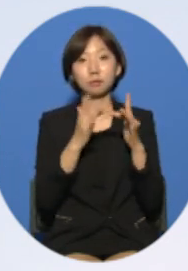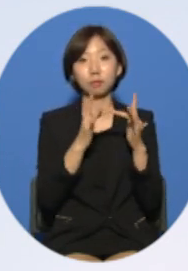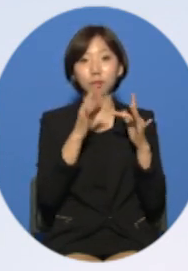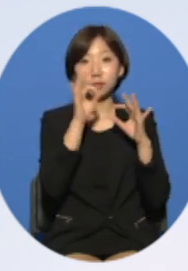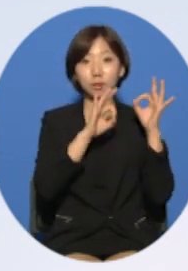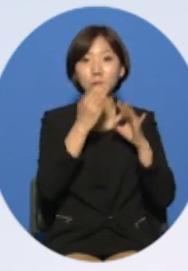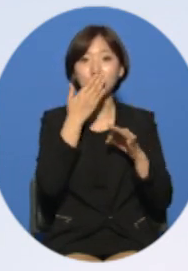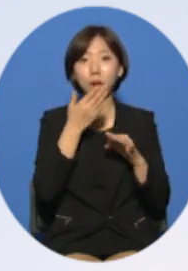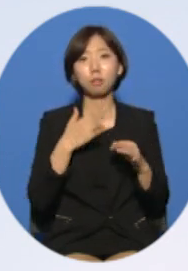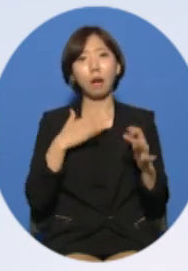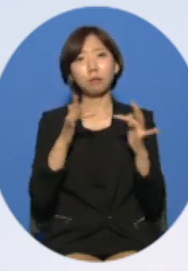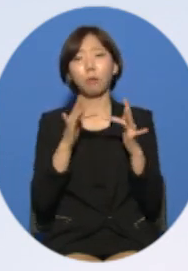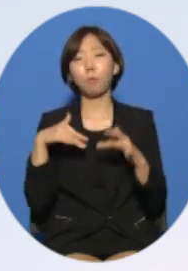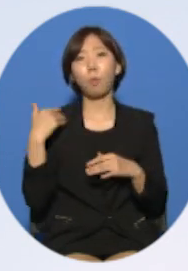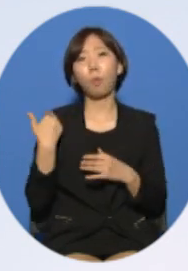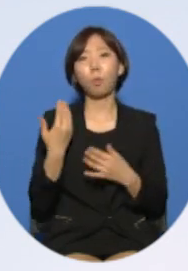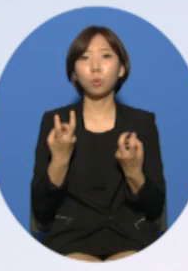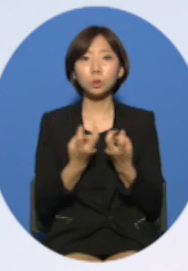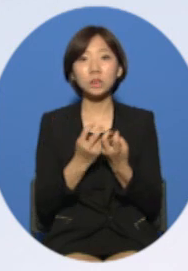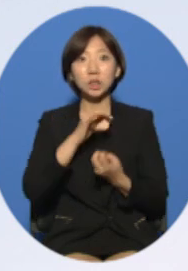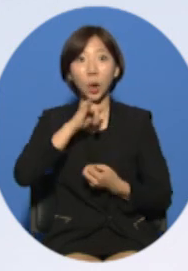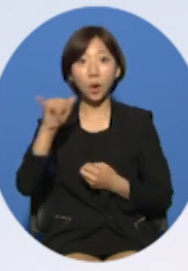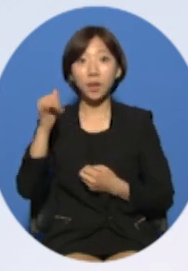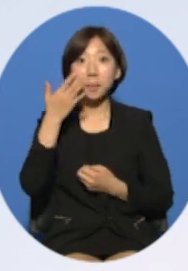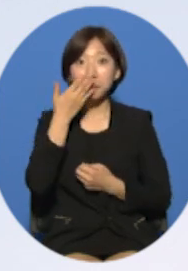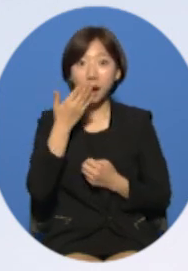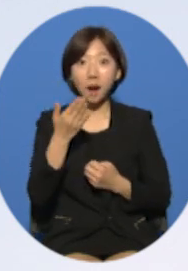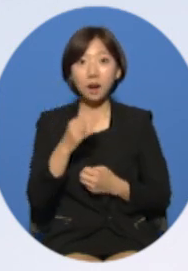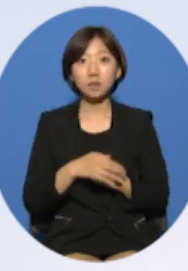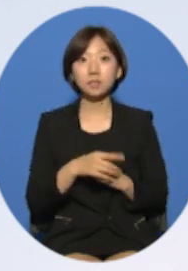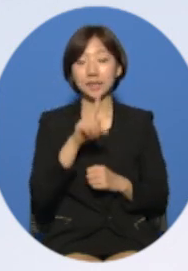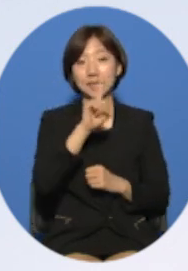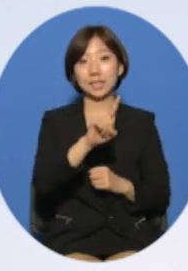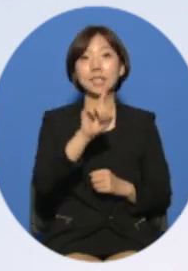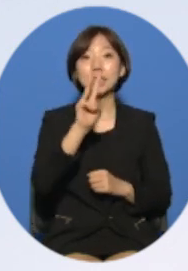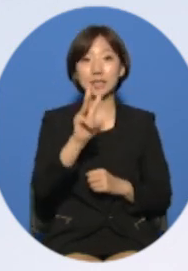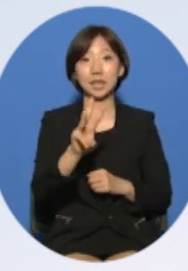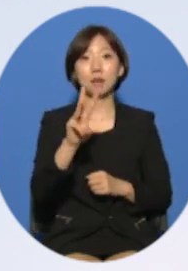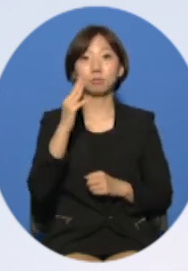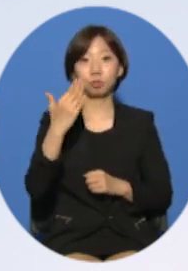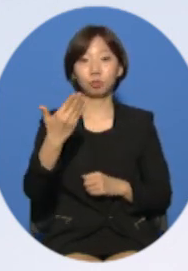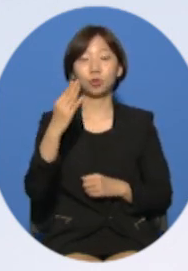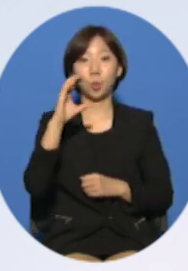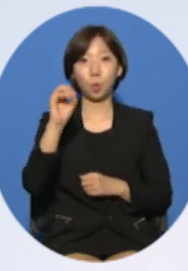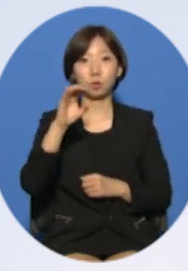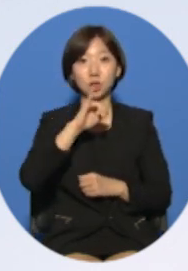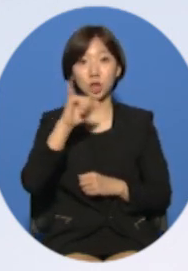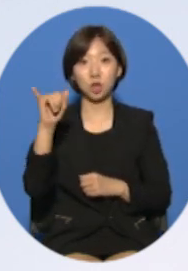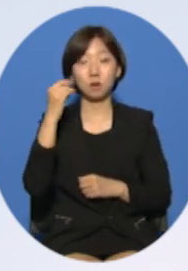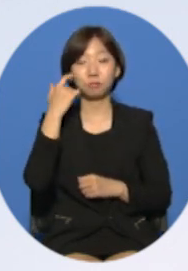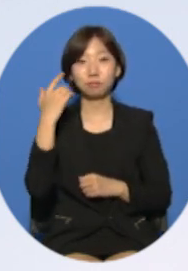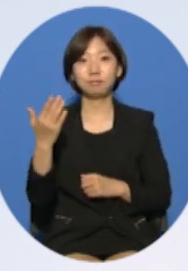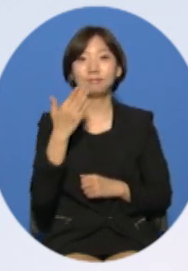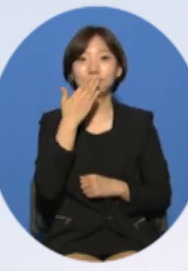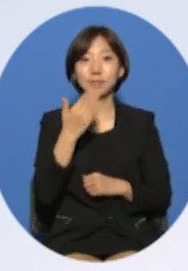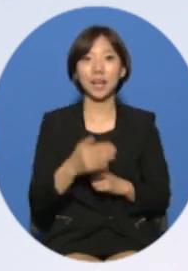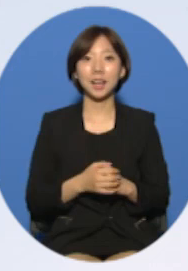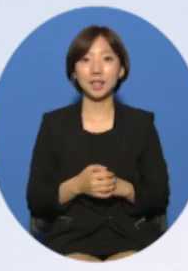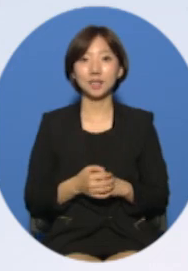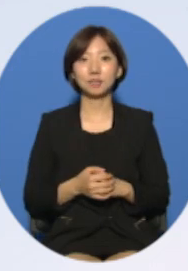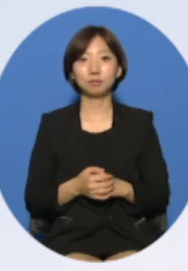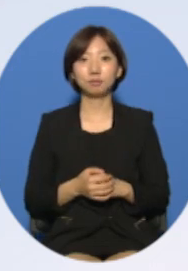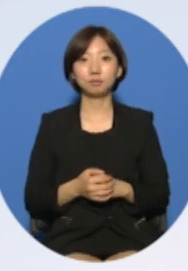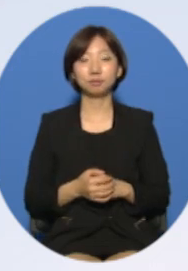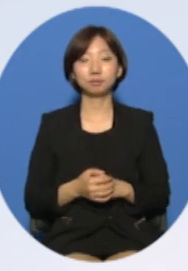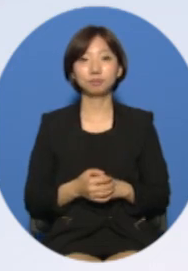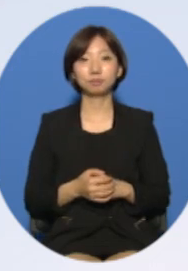모르겠다. 예. 그냥 전화로 물어보고 싶다. 네. 네. 하시는 분은. 1390. 1390. 예. 네. 거기를 누르면은 네. 국번